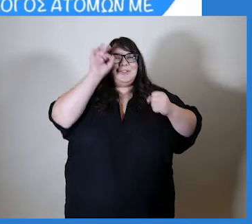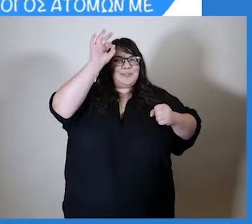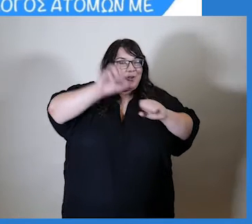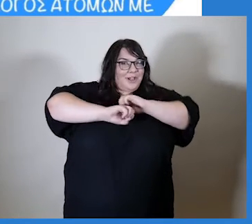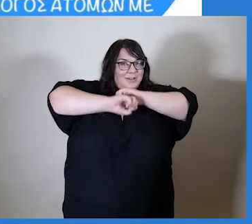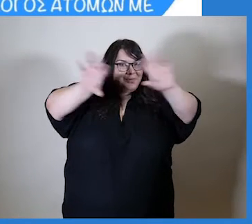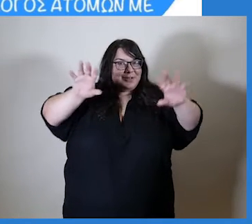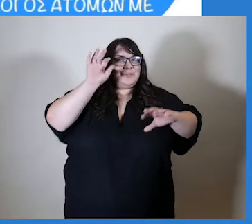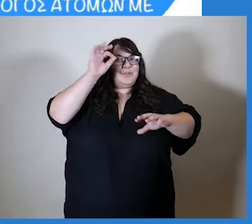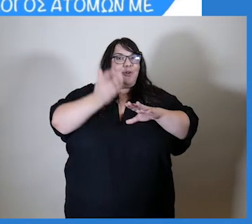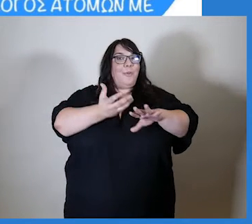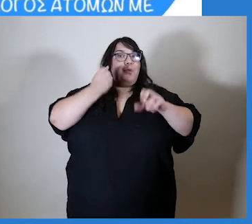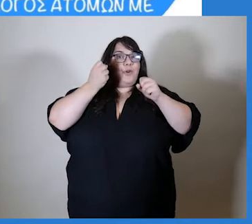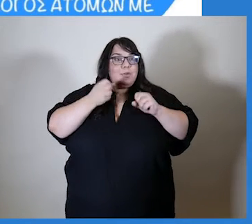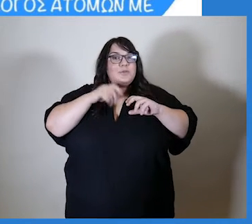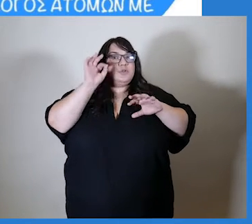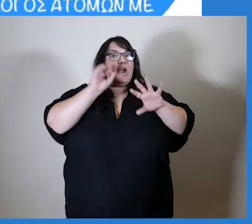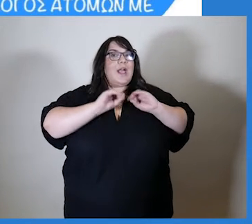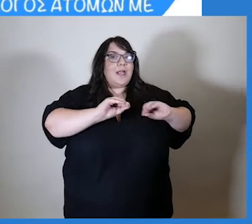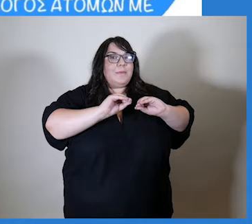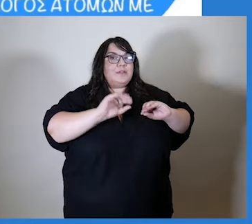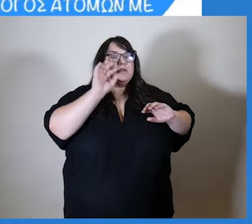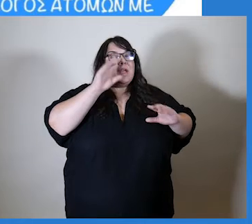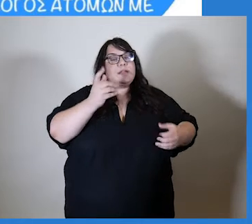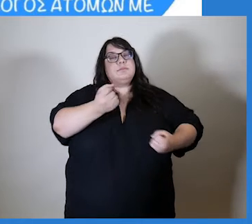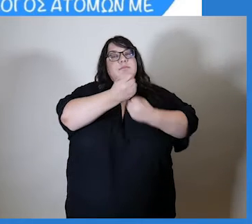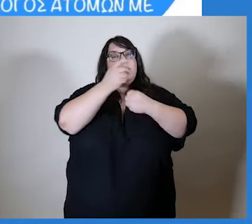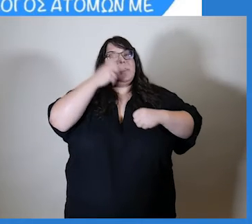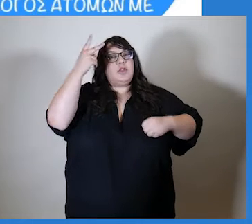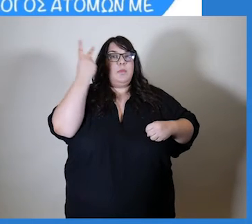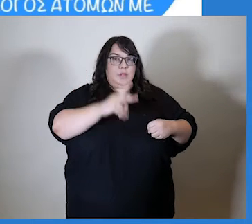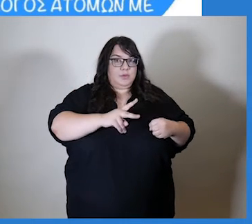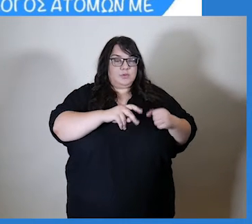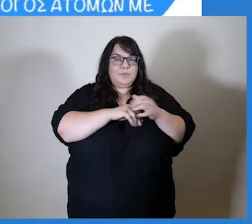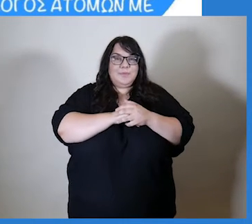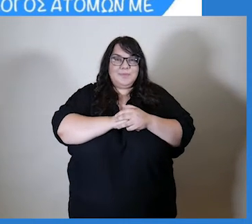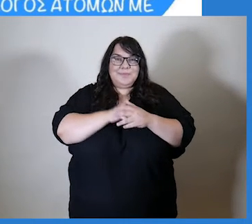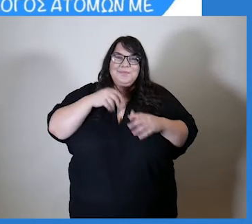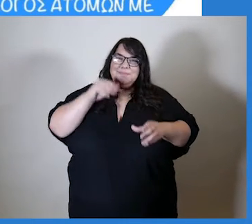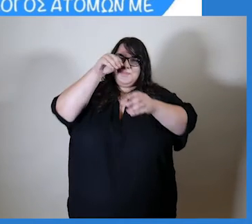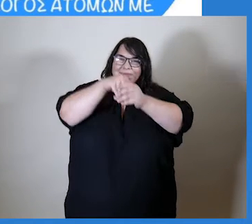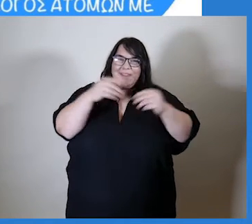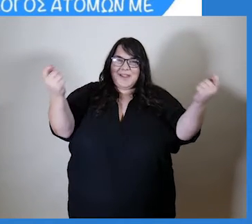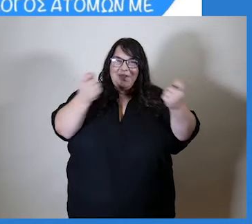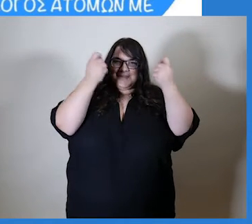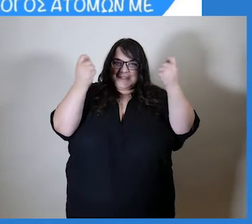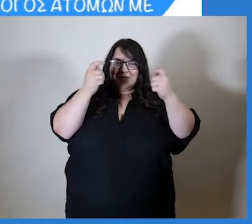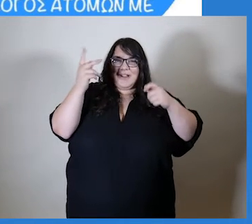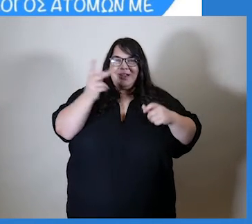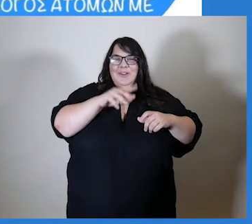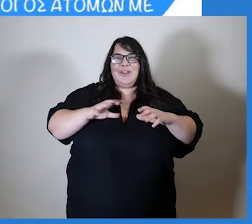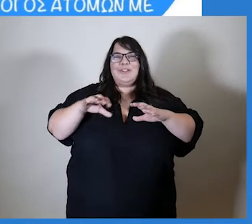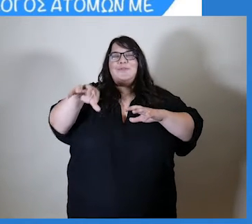την ενημέρωση, την πρόληψη, την εκπαίδευση αλλά και την προάσπιση των δικαιωμάτων τους. Συμμετέχουμε και εμείς στο Φεστιβάλ Φορέων